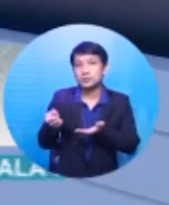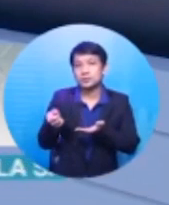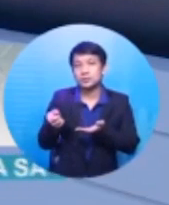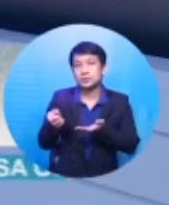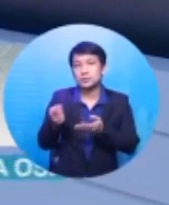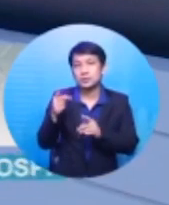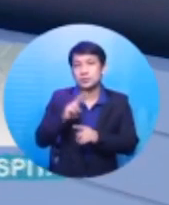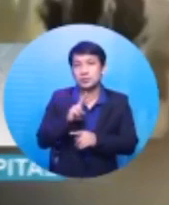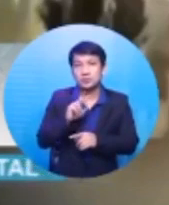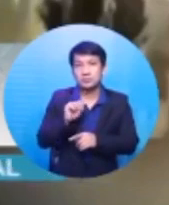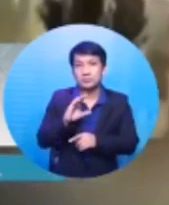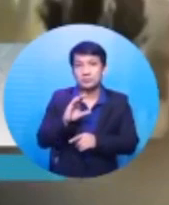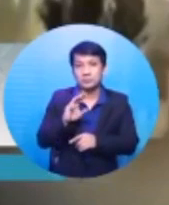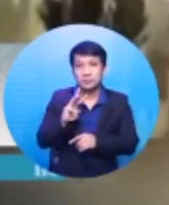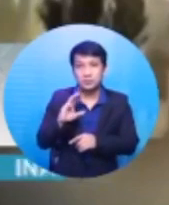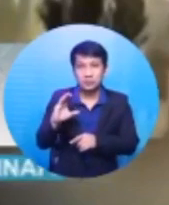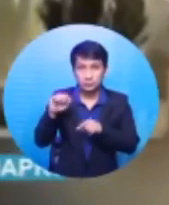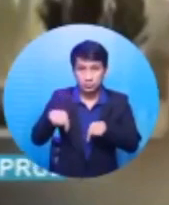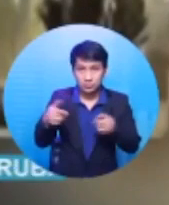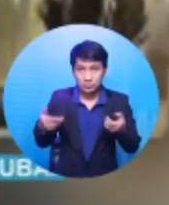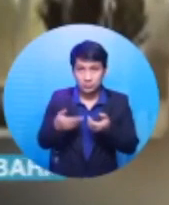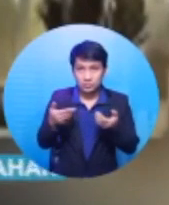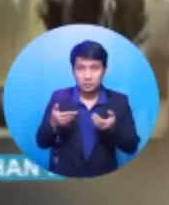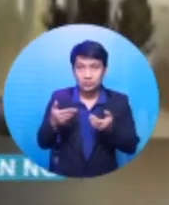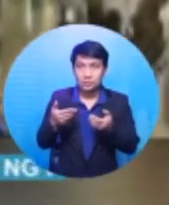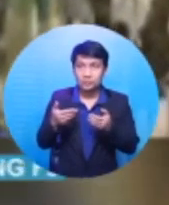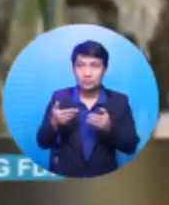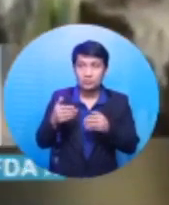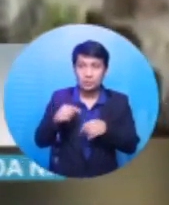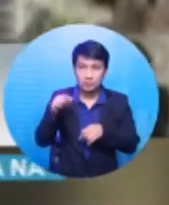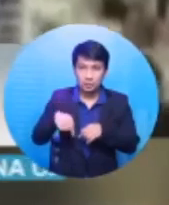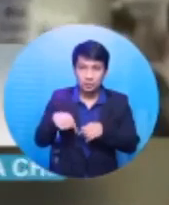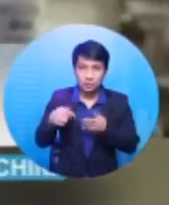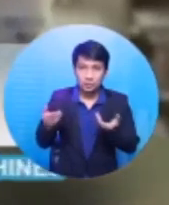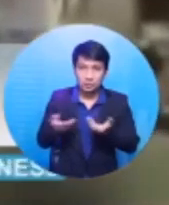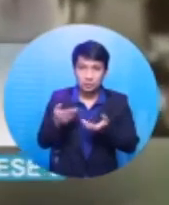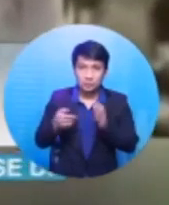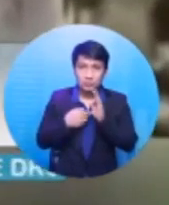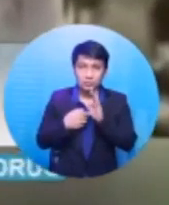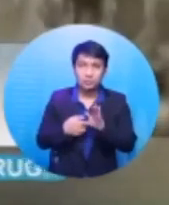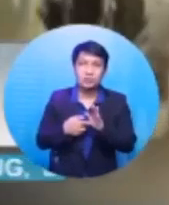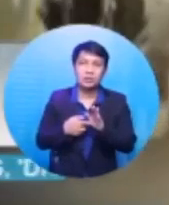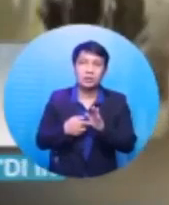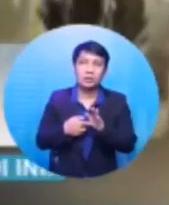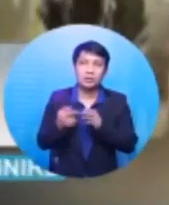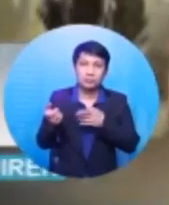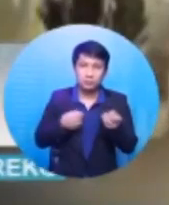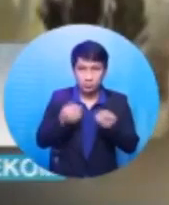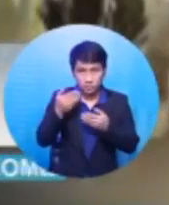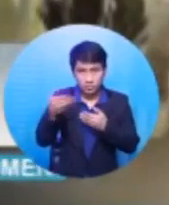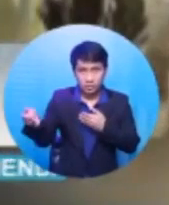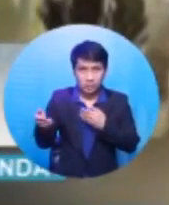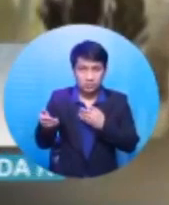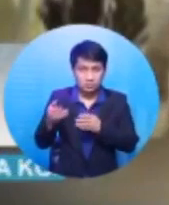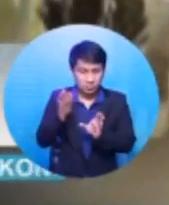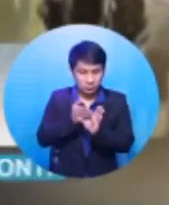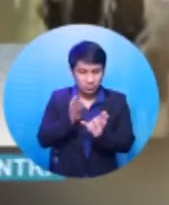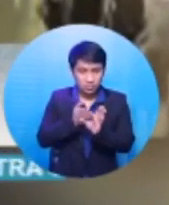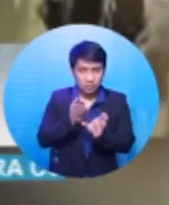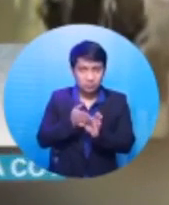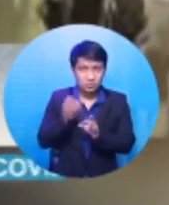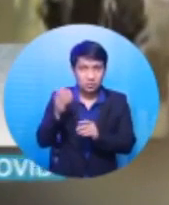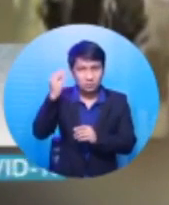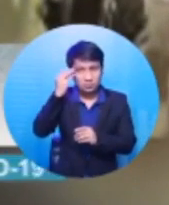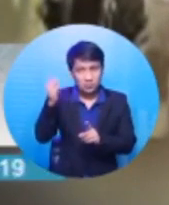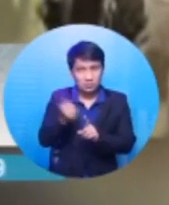yan ng violence against women and children dito sa Pilipinas dahil nga po dun sa kanyang ginawa. Again, sapat na po yung ginawa ng mister para sa psychological or mental